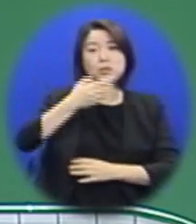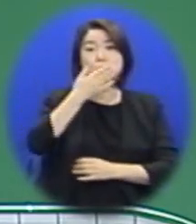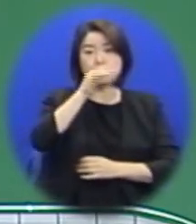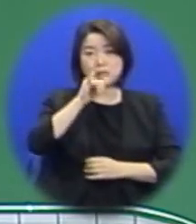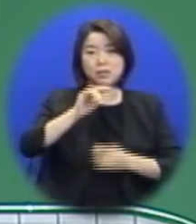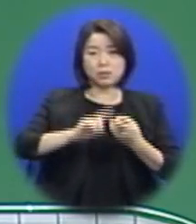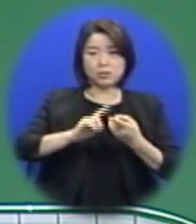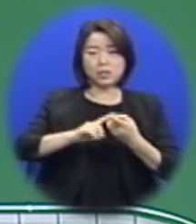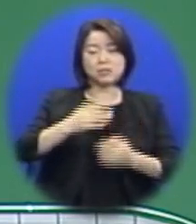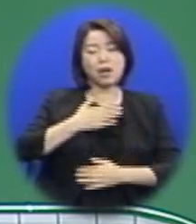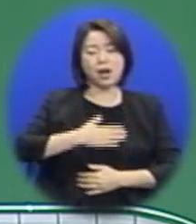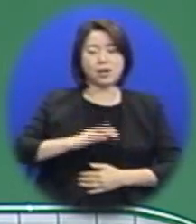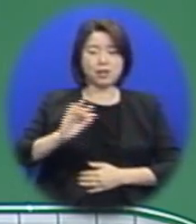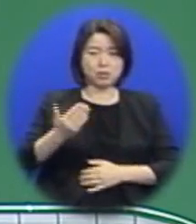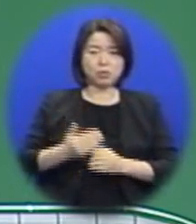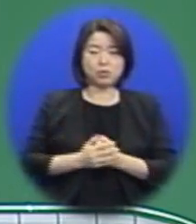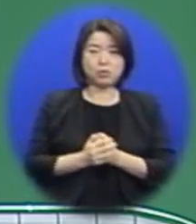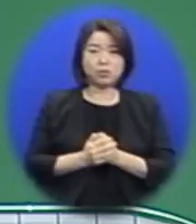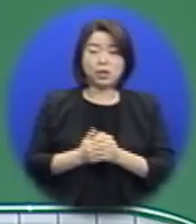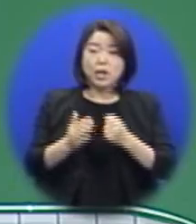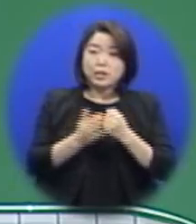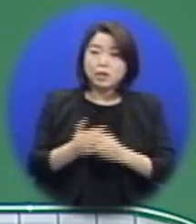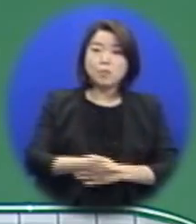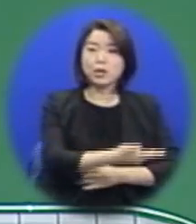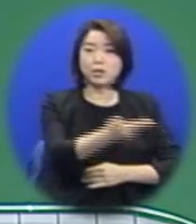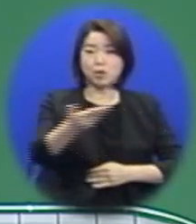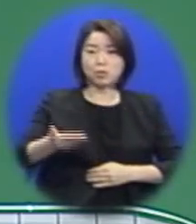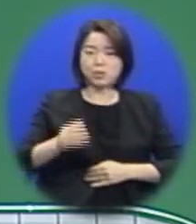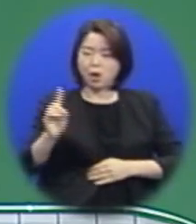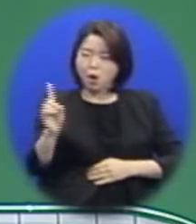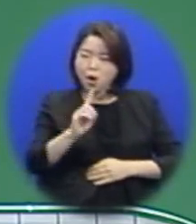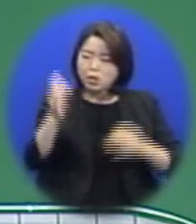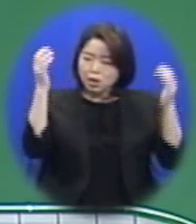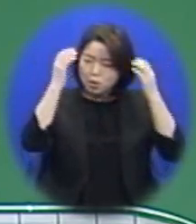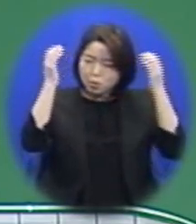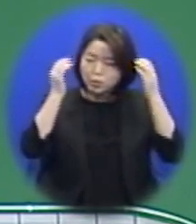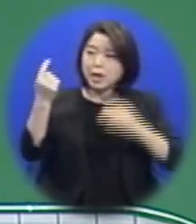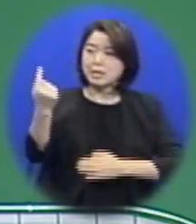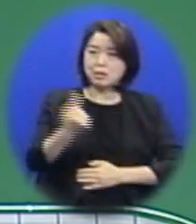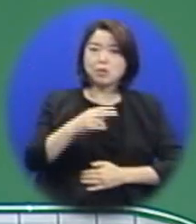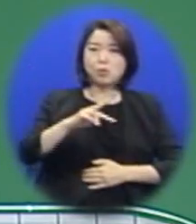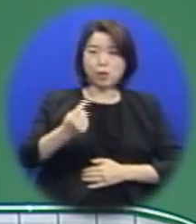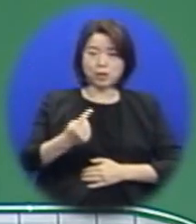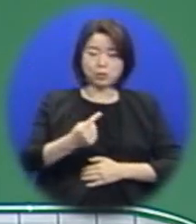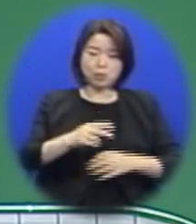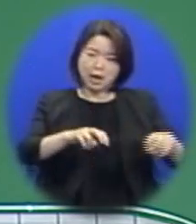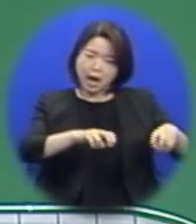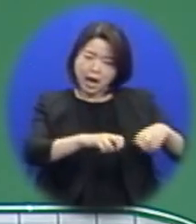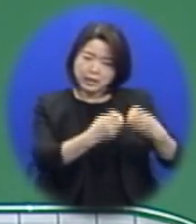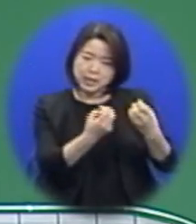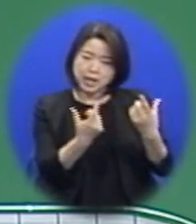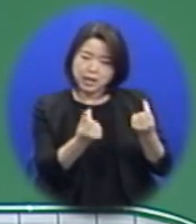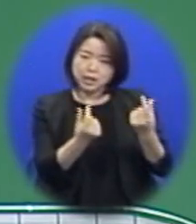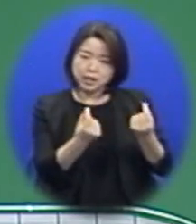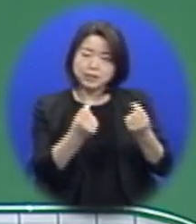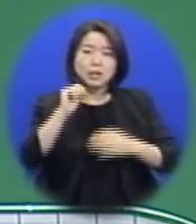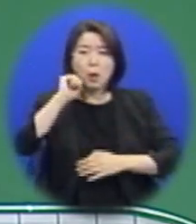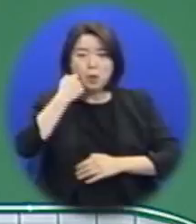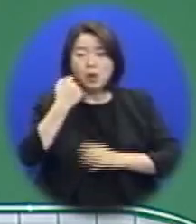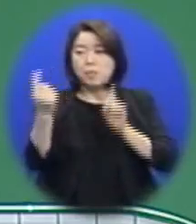합니다. 그러므로 여러분들이 어떤 고난이 올지라도 재난과 같은 일이 내게 닥친다